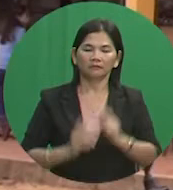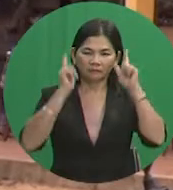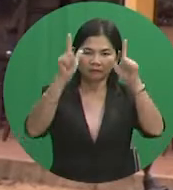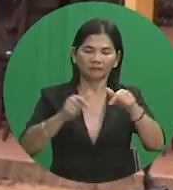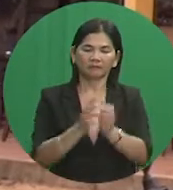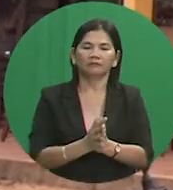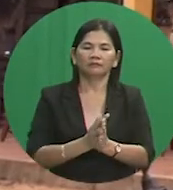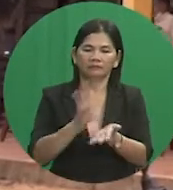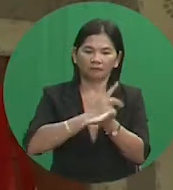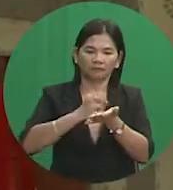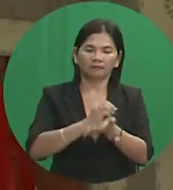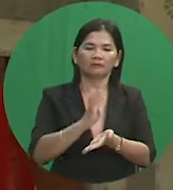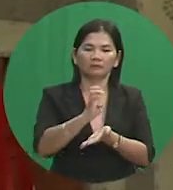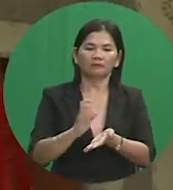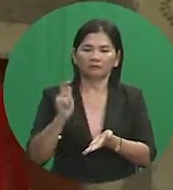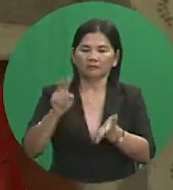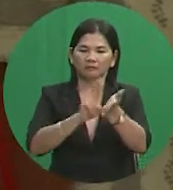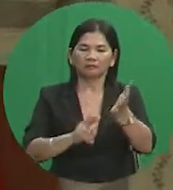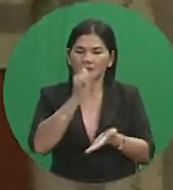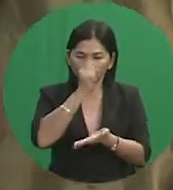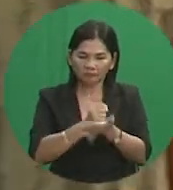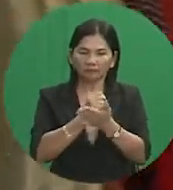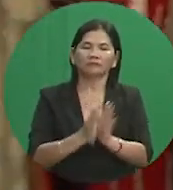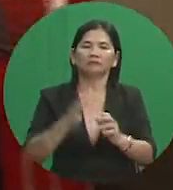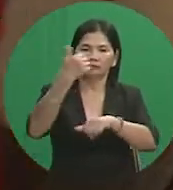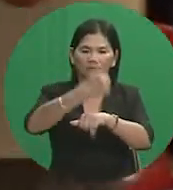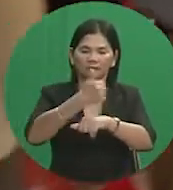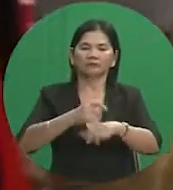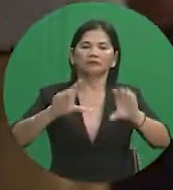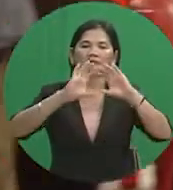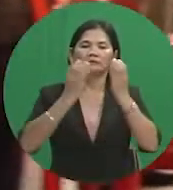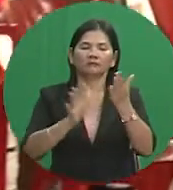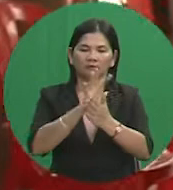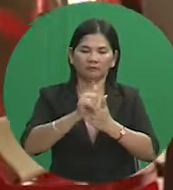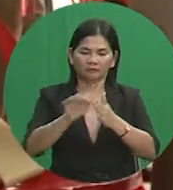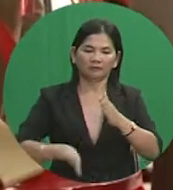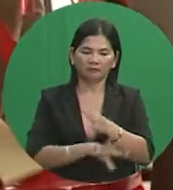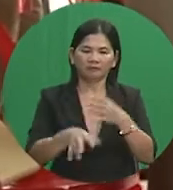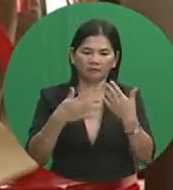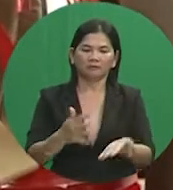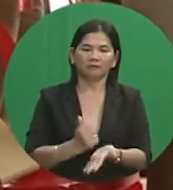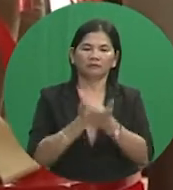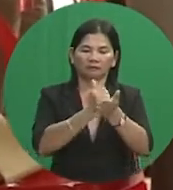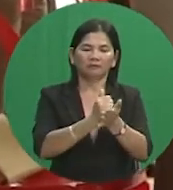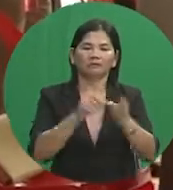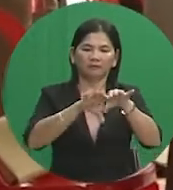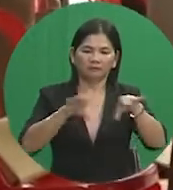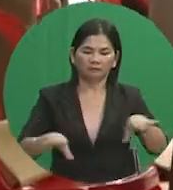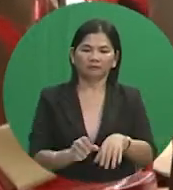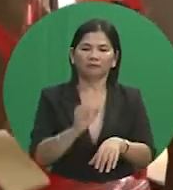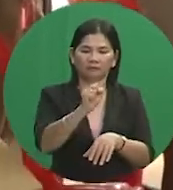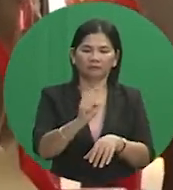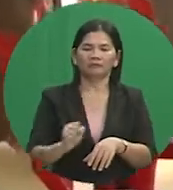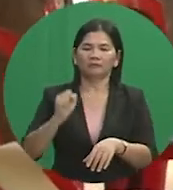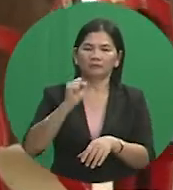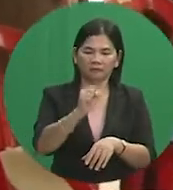ดับบดสเพียจาจันสรุนดำนางเรียมดอตะเกียวหนังเชียประเทศกรมกลางเอรีรัฐาภิบาลจองมูลฐานสรกตรำก็รวมดำนาง